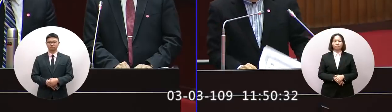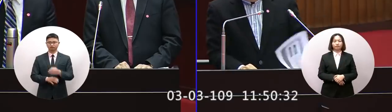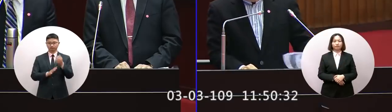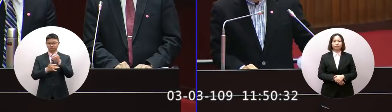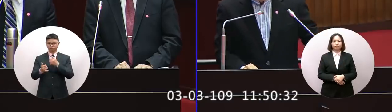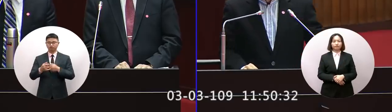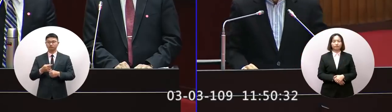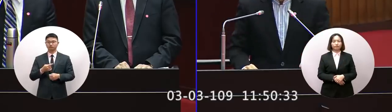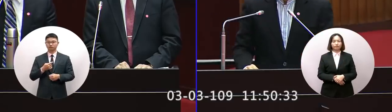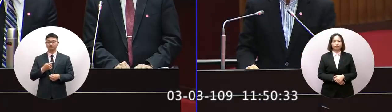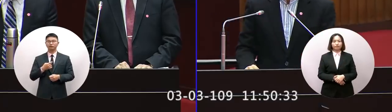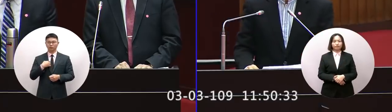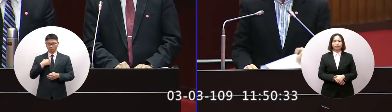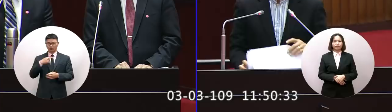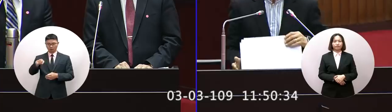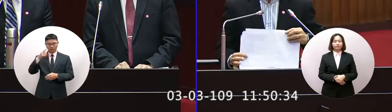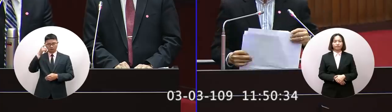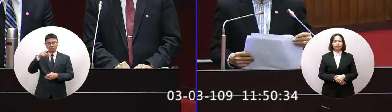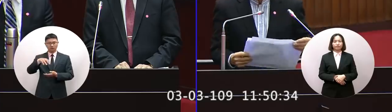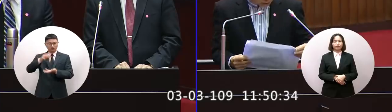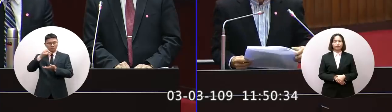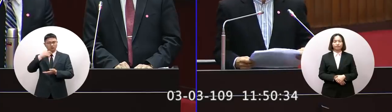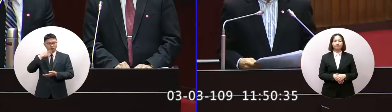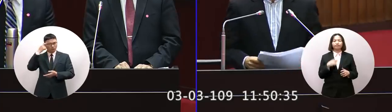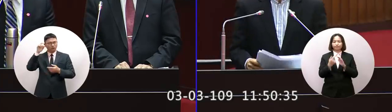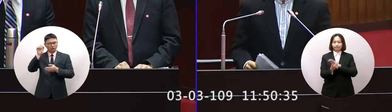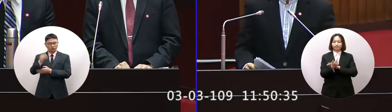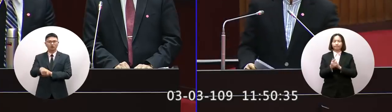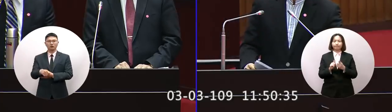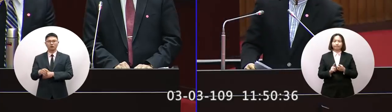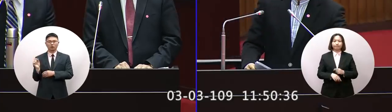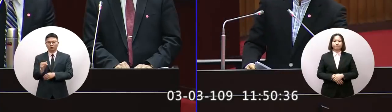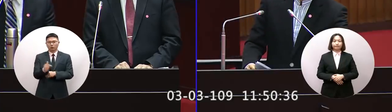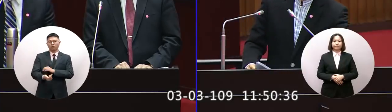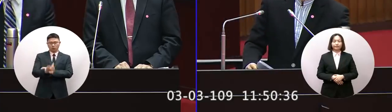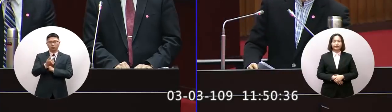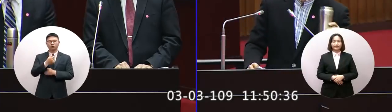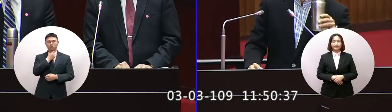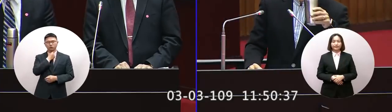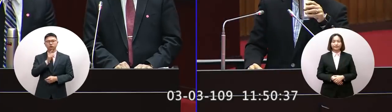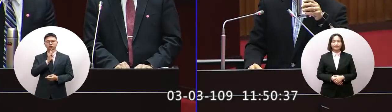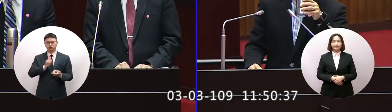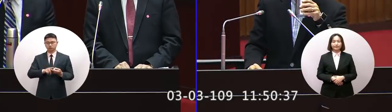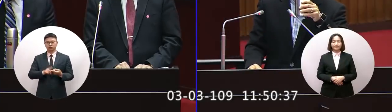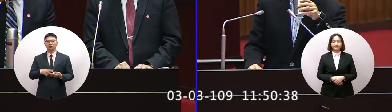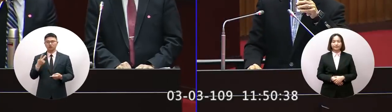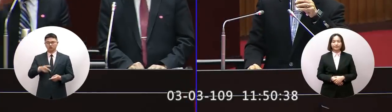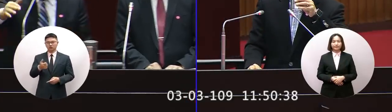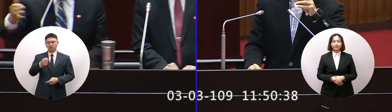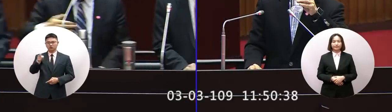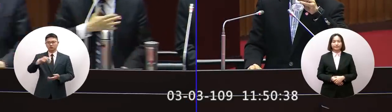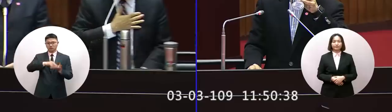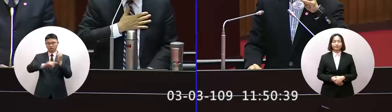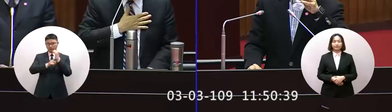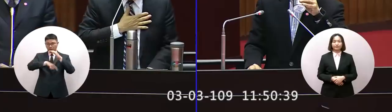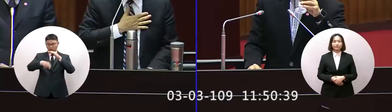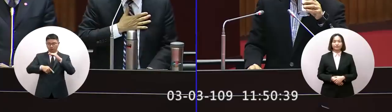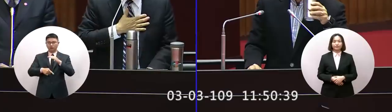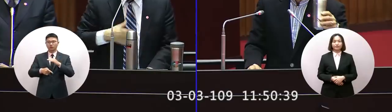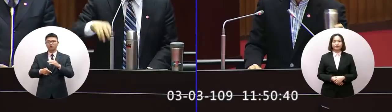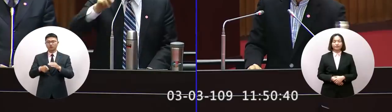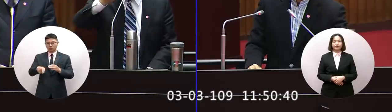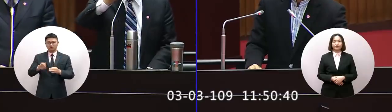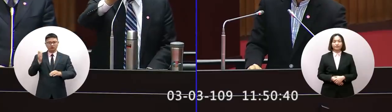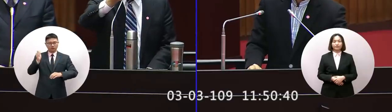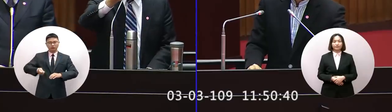員我董議你剛才說的要越快越好也感謝貴宴喔快速通過感謝我們一定要盡